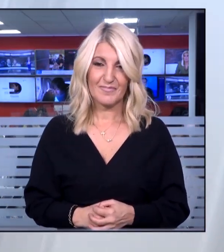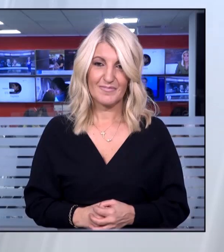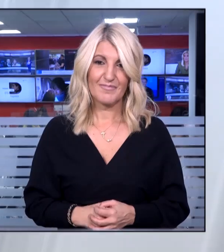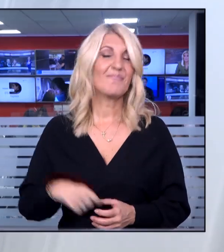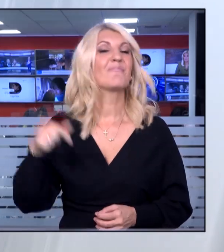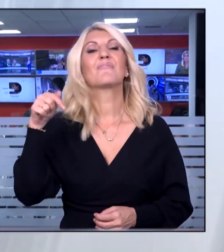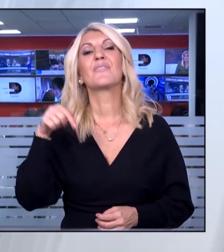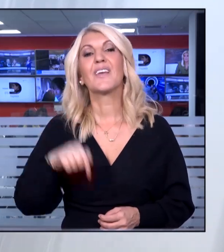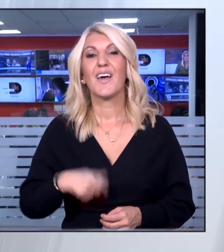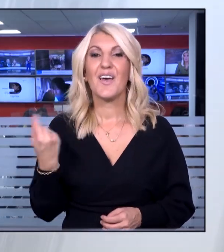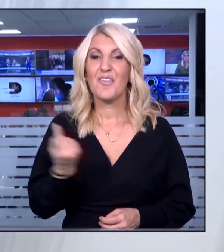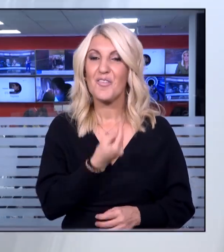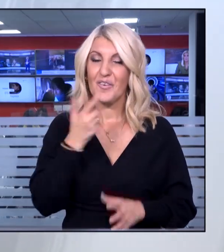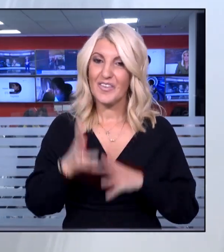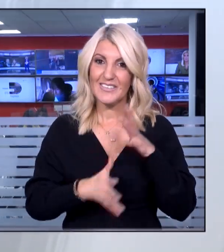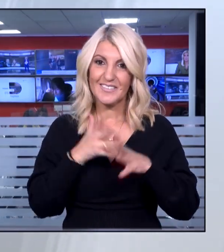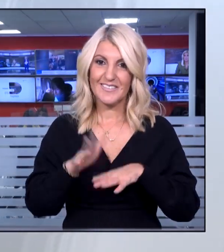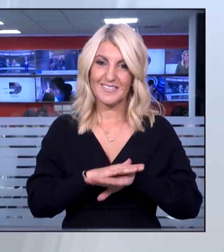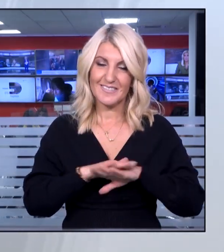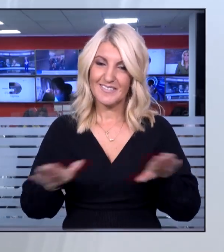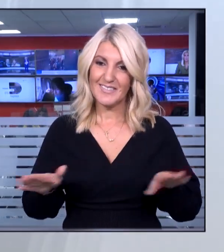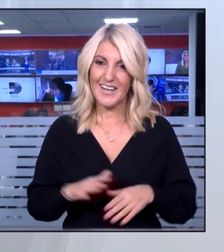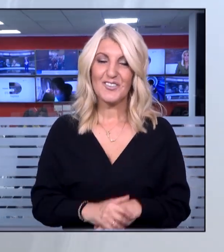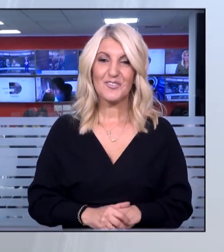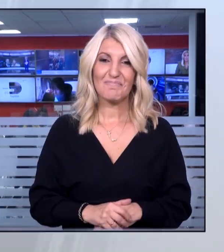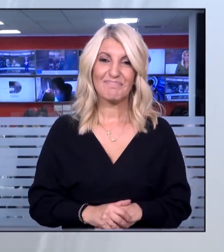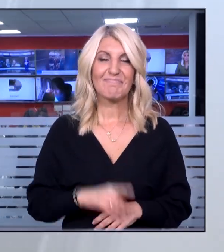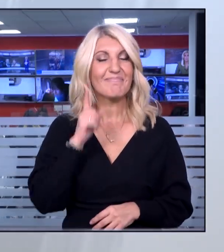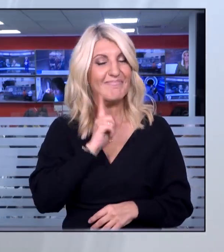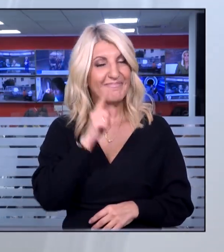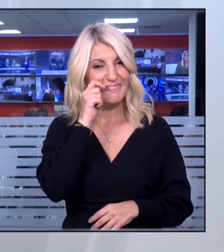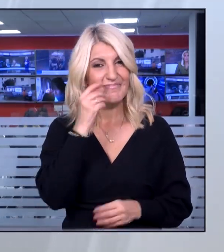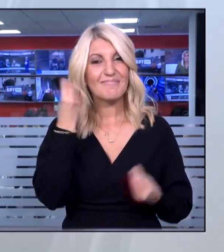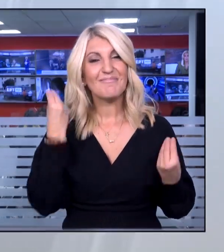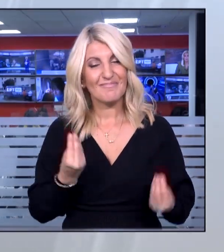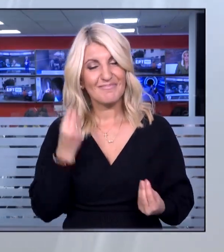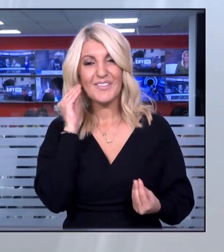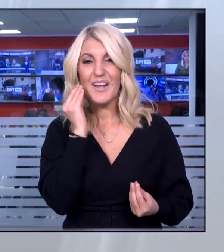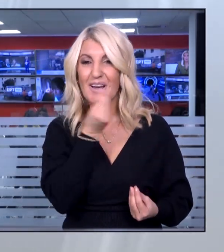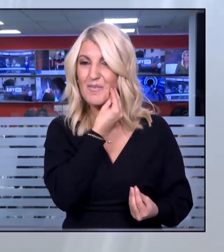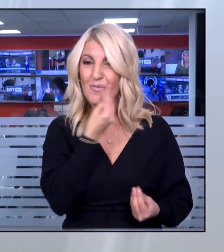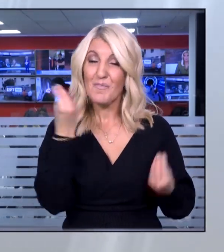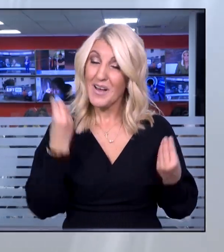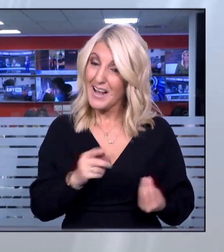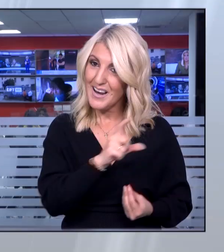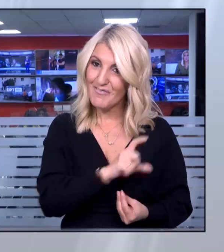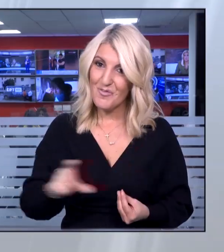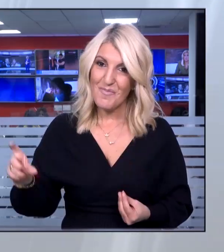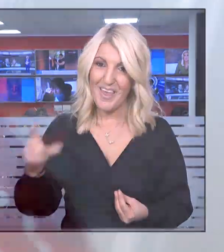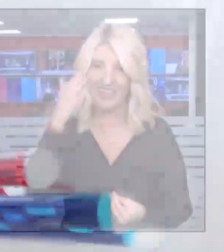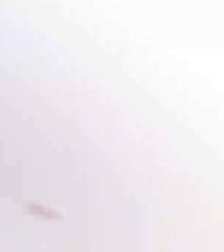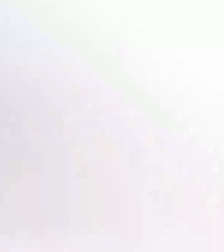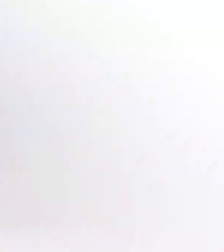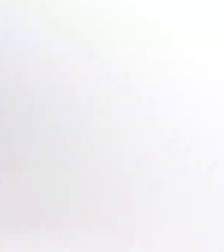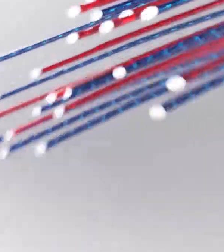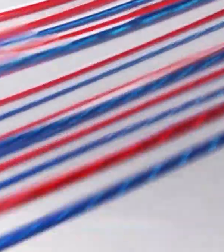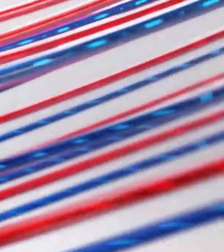Στο σημείο αυτό το δελτίο στην νοηματική γλώσσα ολοκληρώθηκε. Κυρίες και κύριοι, να έχετε ένα όμορφο απόγευμα και μια καλή εβδομάδα. Γεια σας.